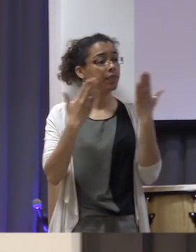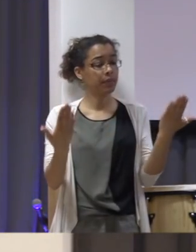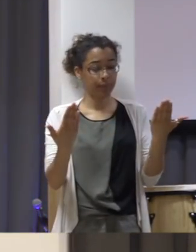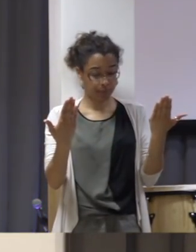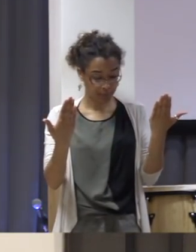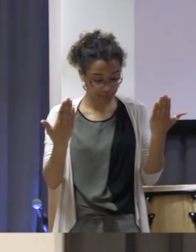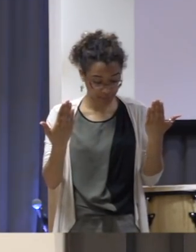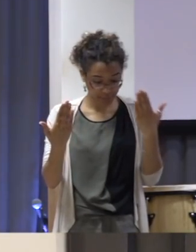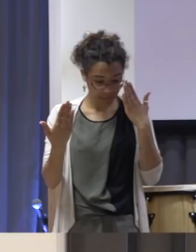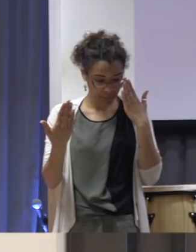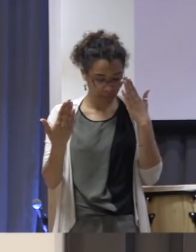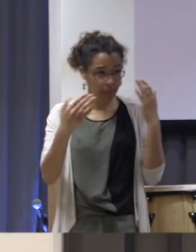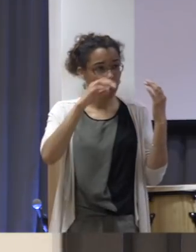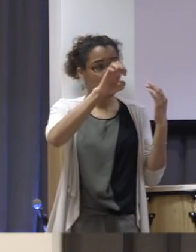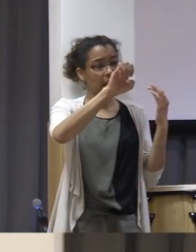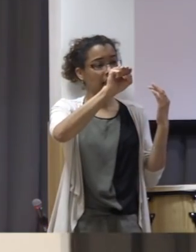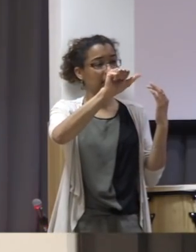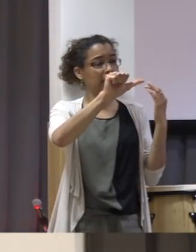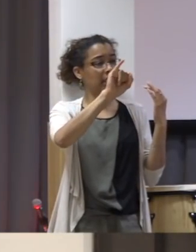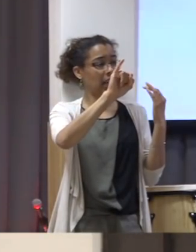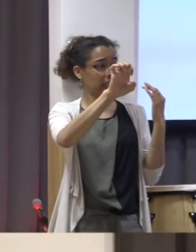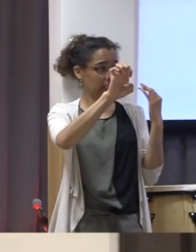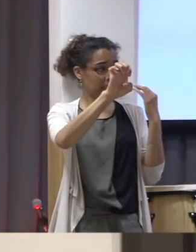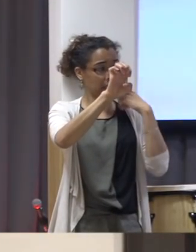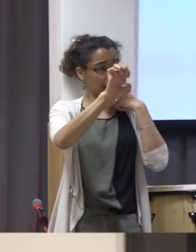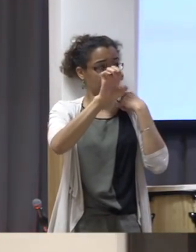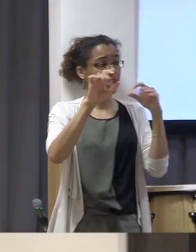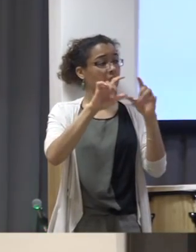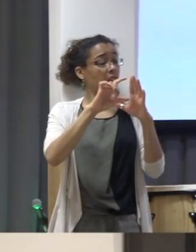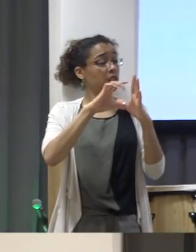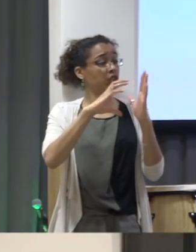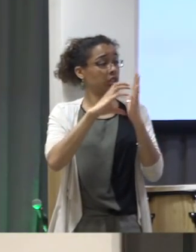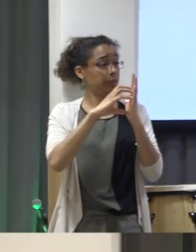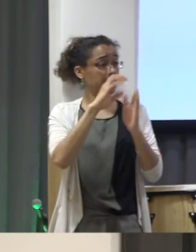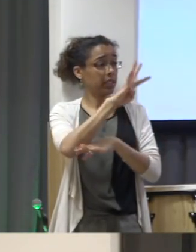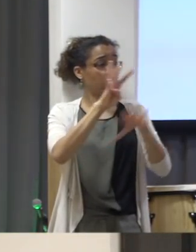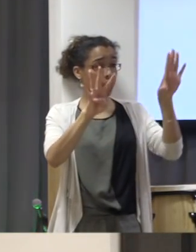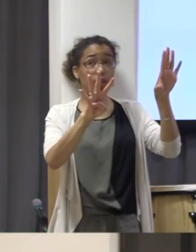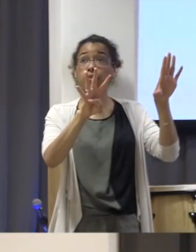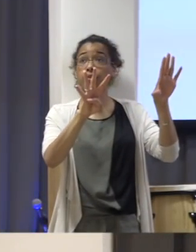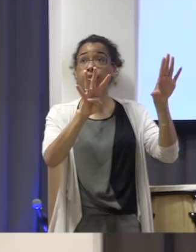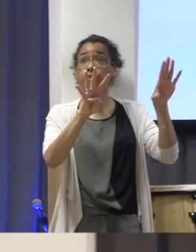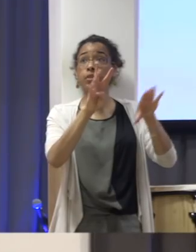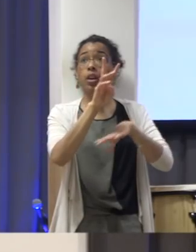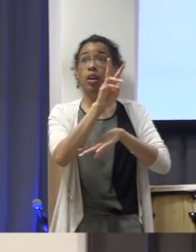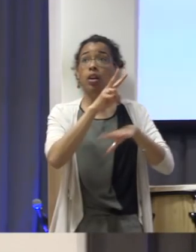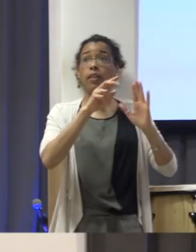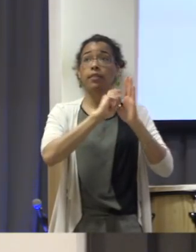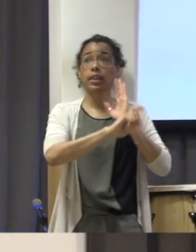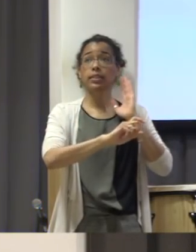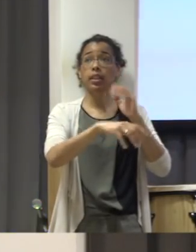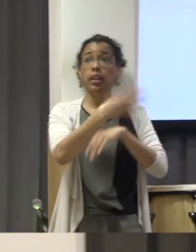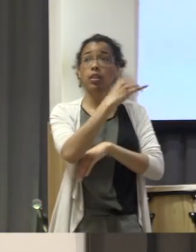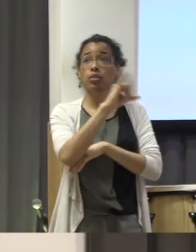livre d'Ésaïe, chapitre 49, à partir du verset 14 jusqu'à